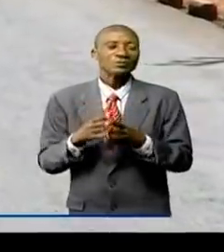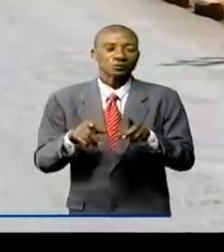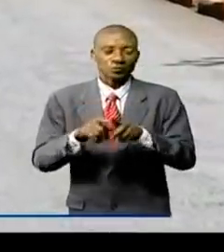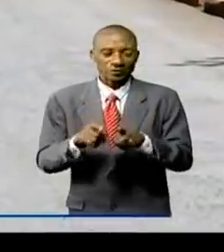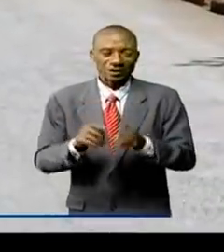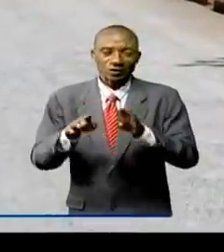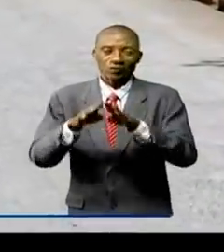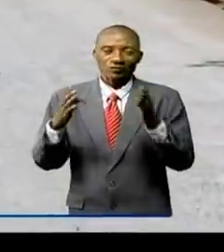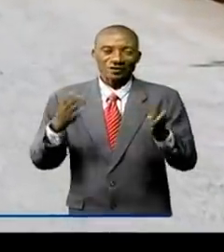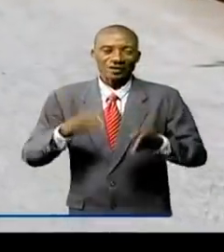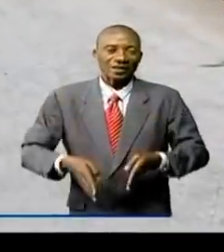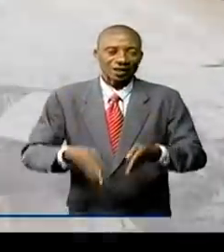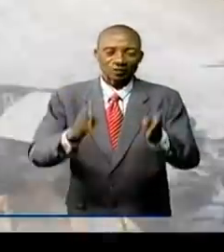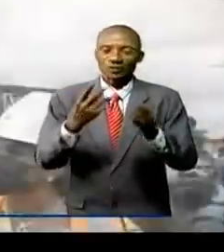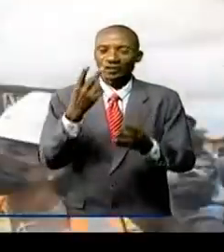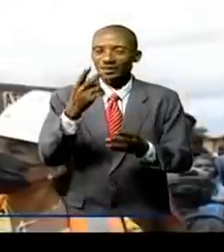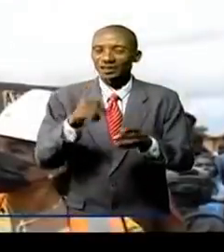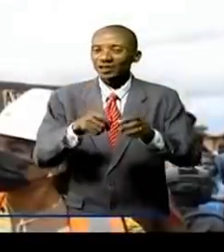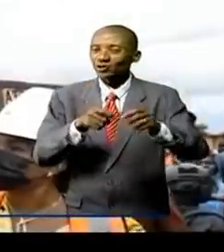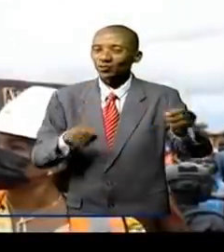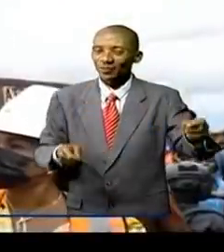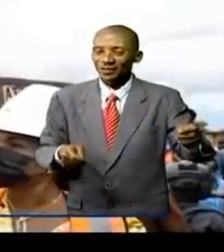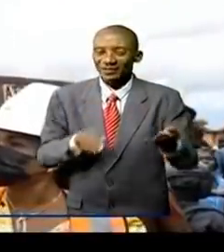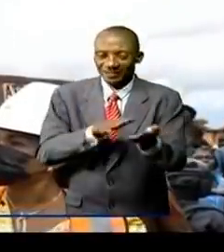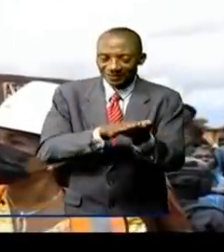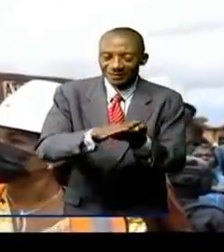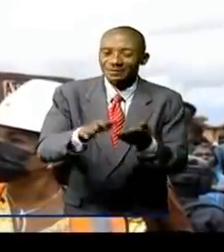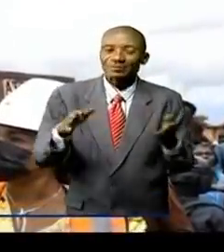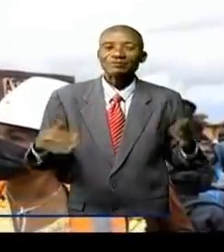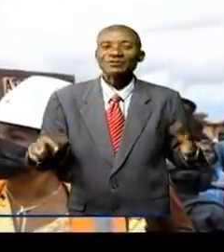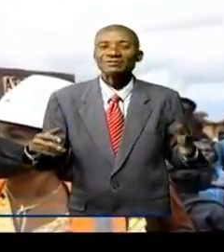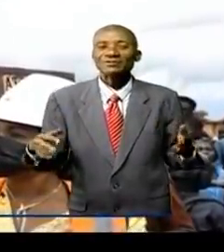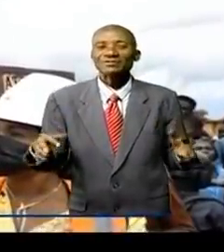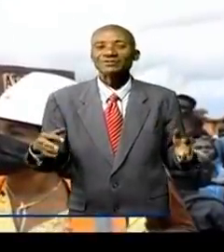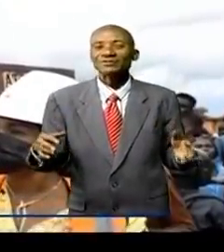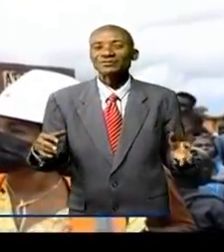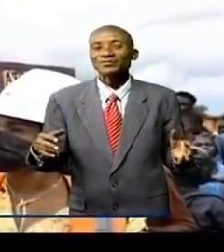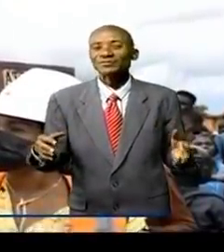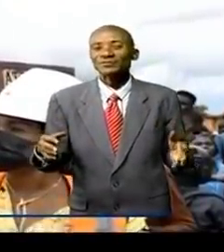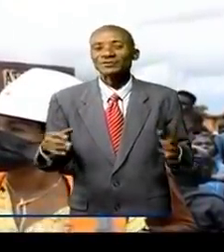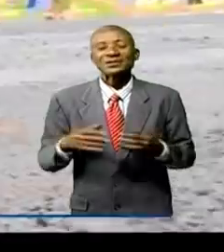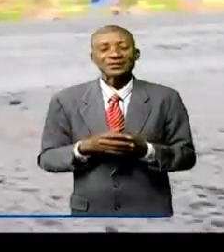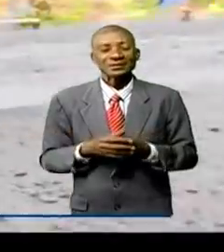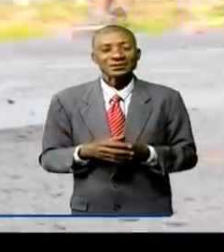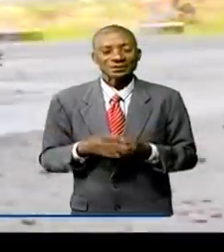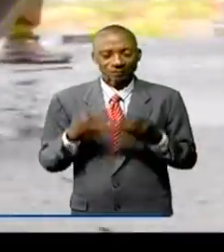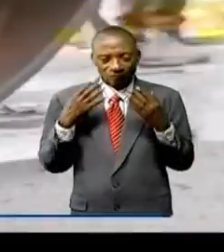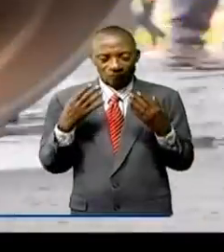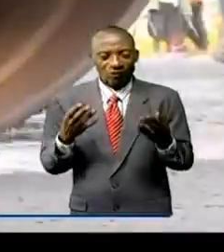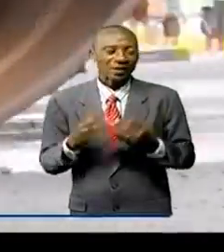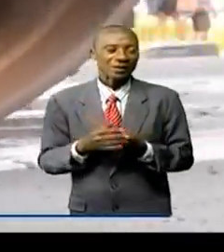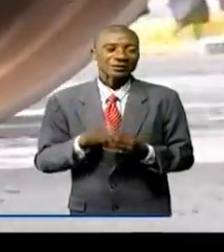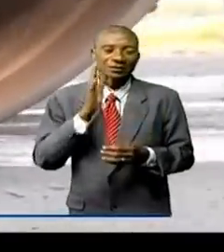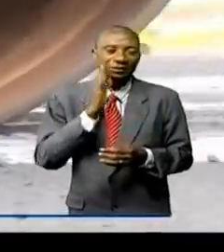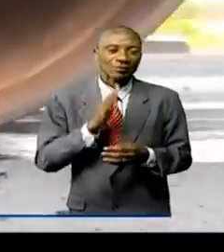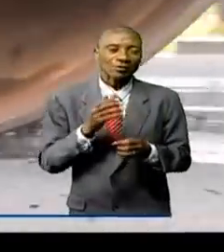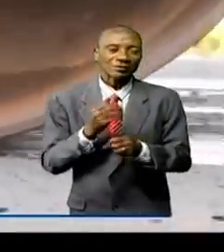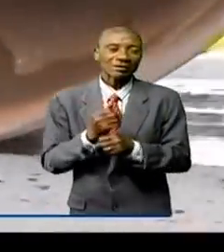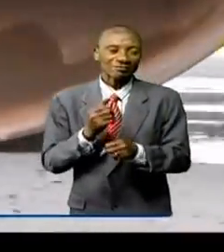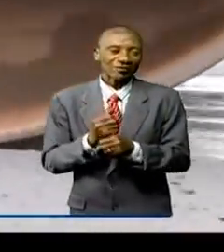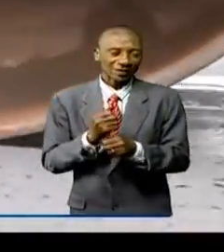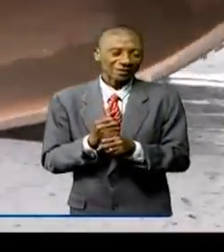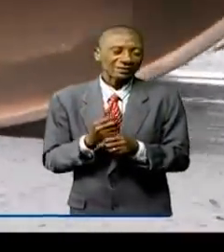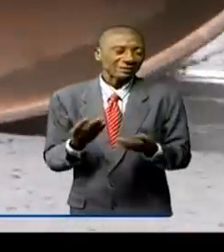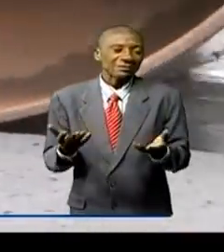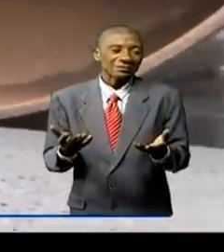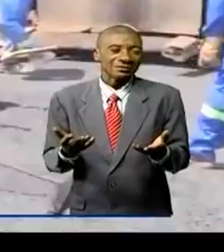asphaltées. Faisant d'une pierre 2 coups, Son Excellence Fifi Masuka a lancé la première phase de travaux d'asphaltage de 5,5 km